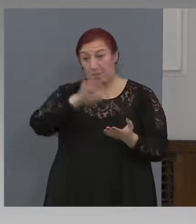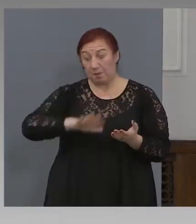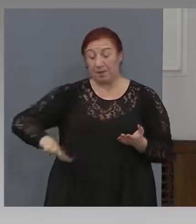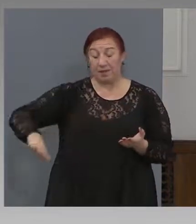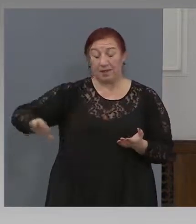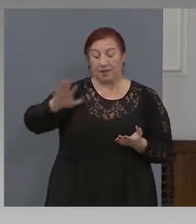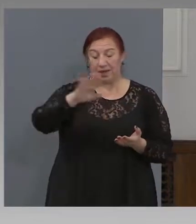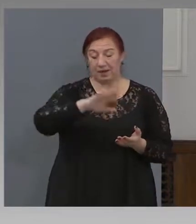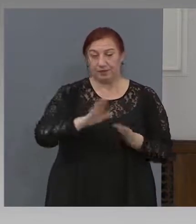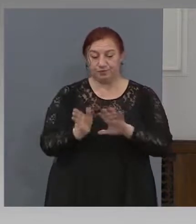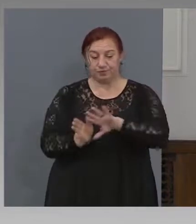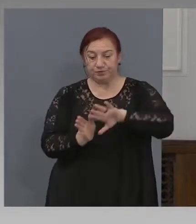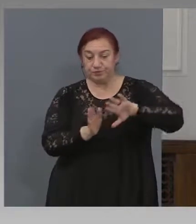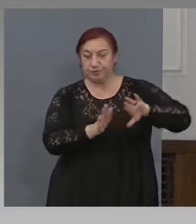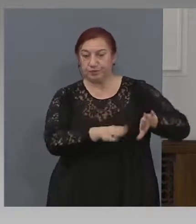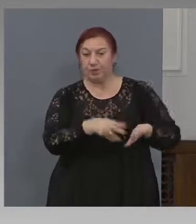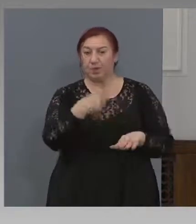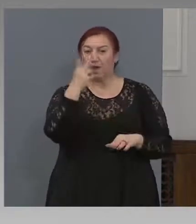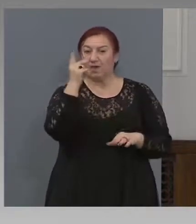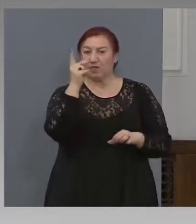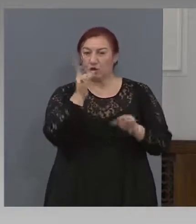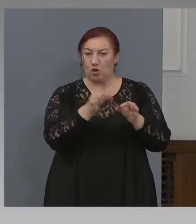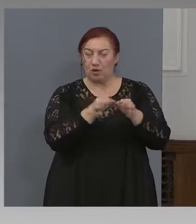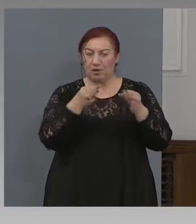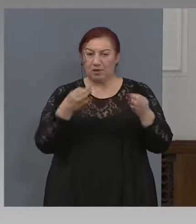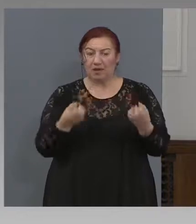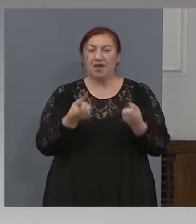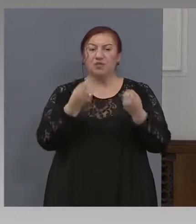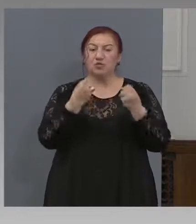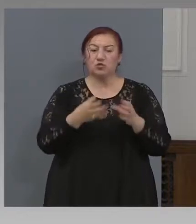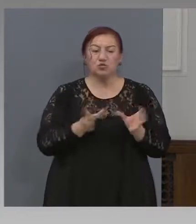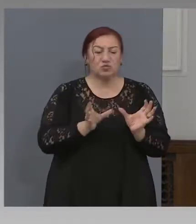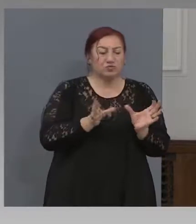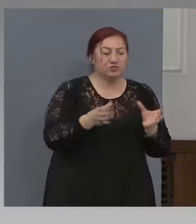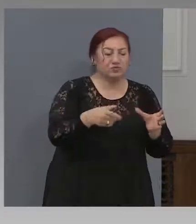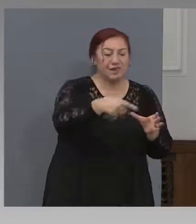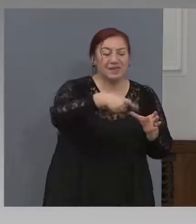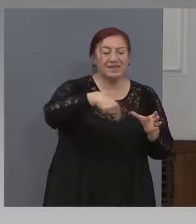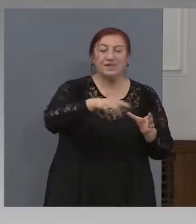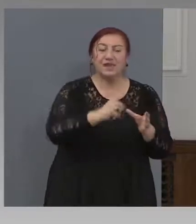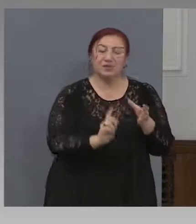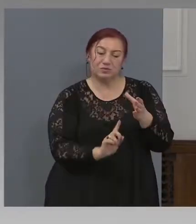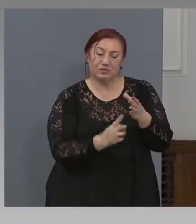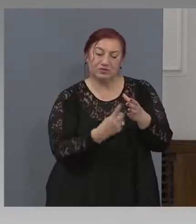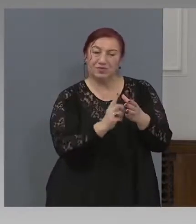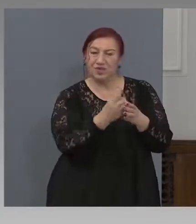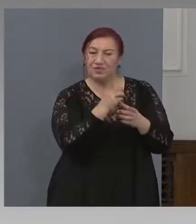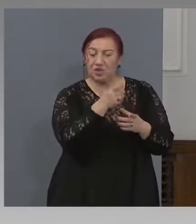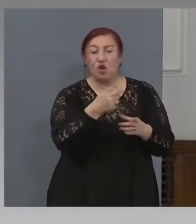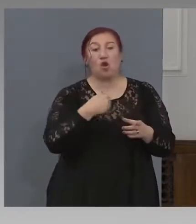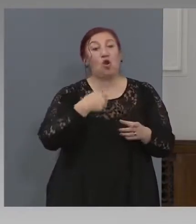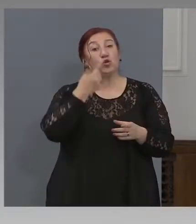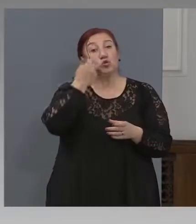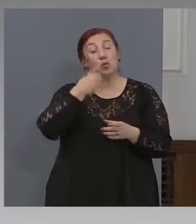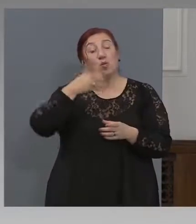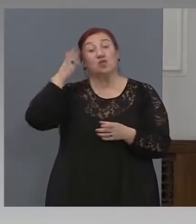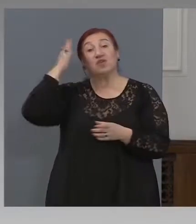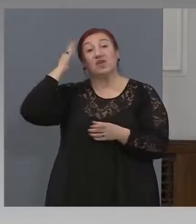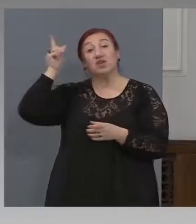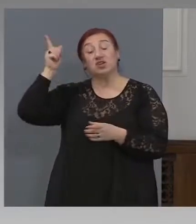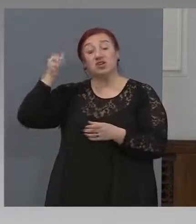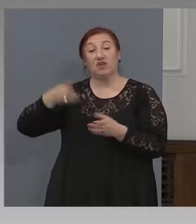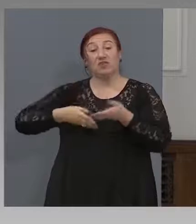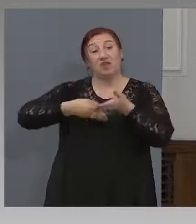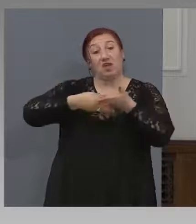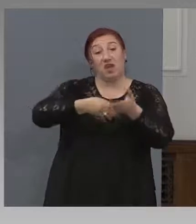мерки. Възможността на сектор растениевъдство, който е бенефициент по държавна помощ